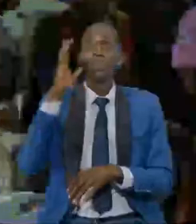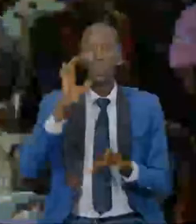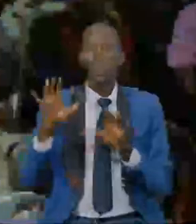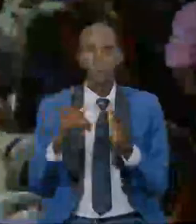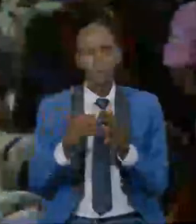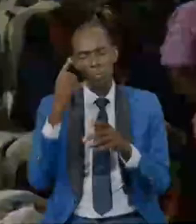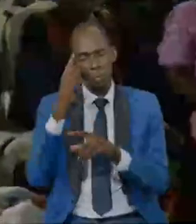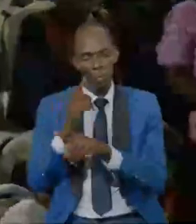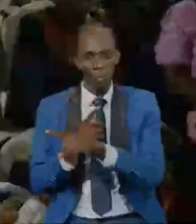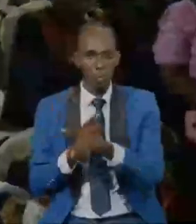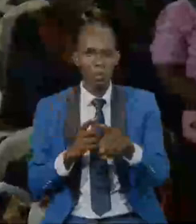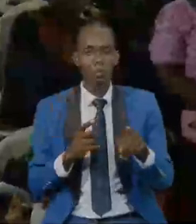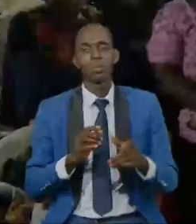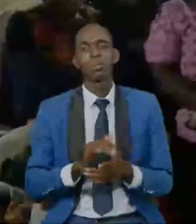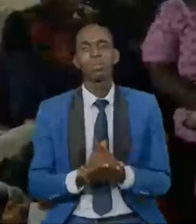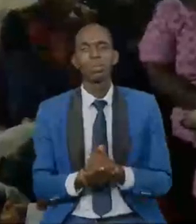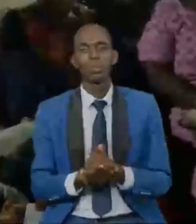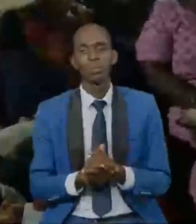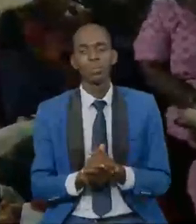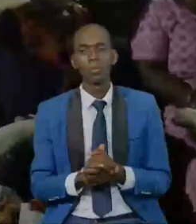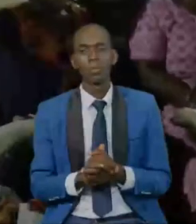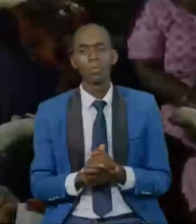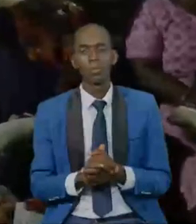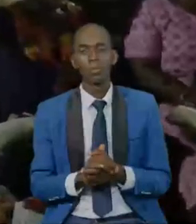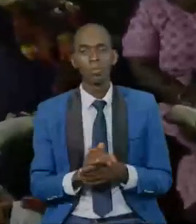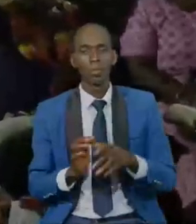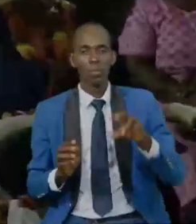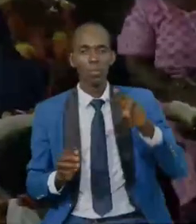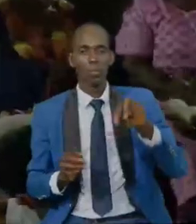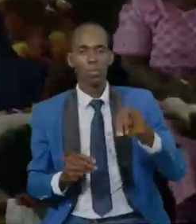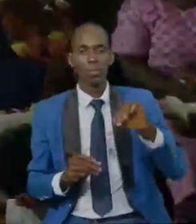Ce soir, le Seigneur le fera pour toi.